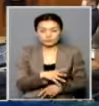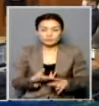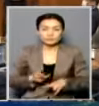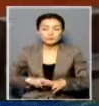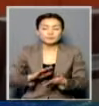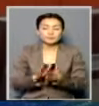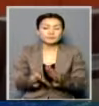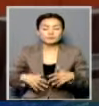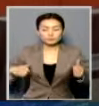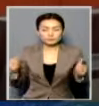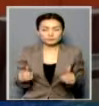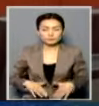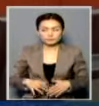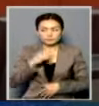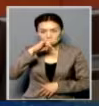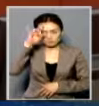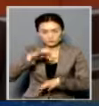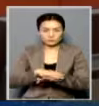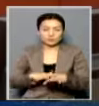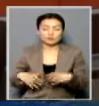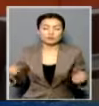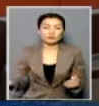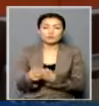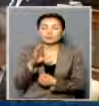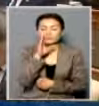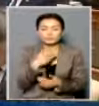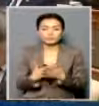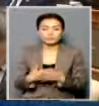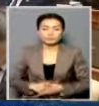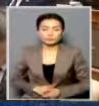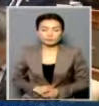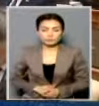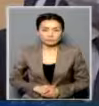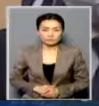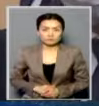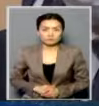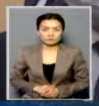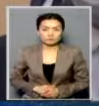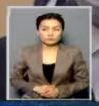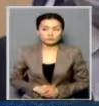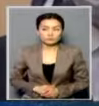осы жағдайды шешу үшін Қазақстан қандай үлес қоса алатынын айтты.